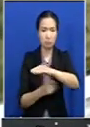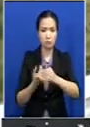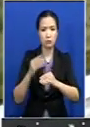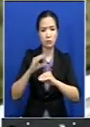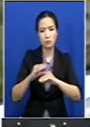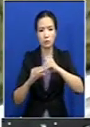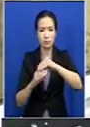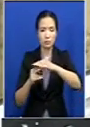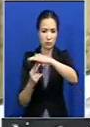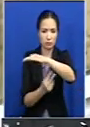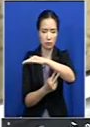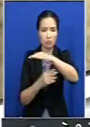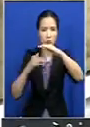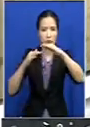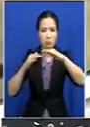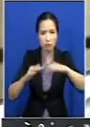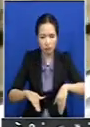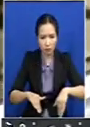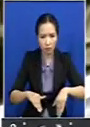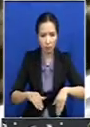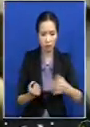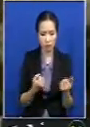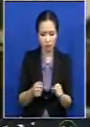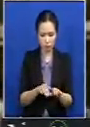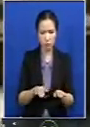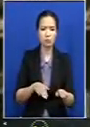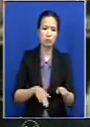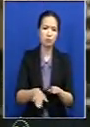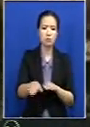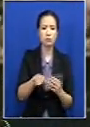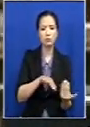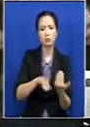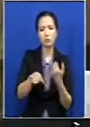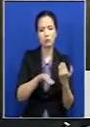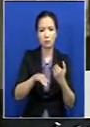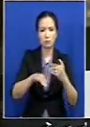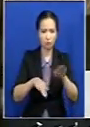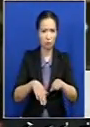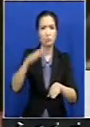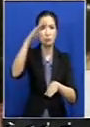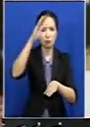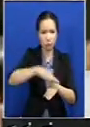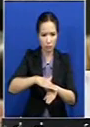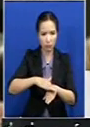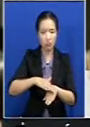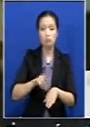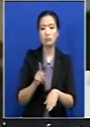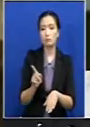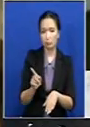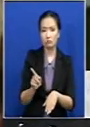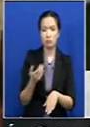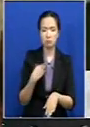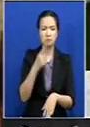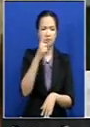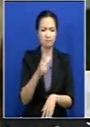อสร้างเกิดพังถล่มลงมากับคุณผู้ชมลงไปทับรถยนต์ที่กำลังสัญจรไปมาอยู่ที่ถนนด้านล่างนะคะทำให้ล่าสุดพบว่